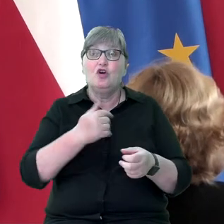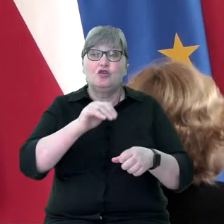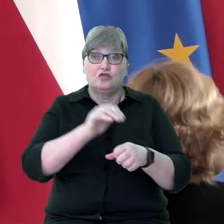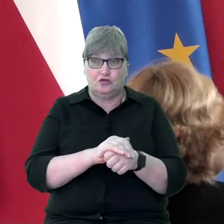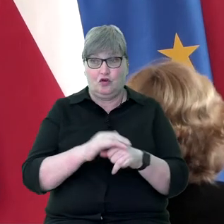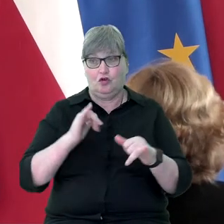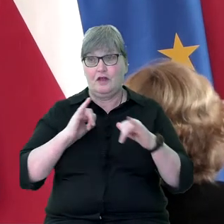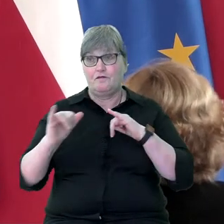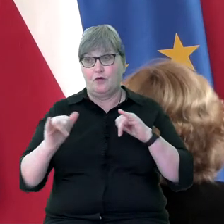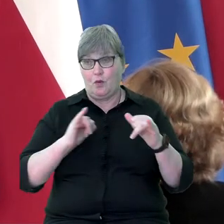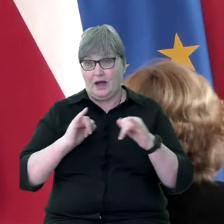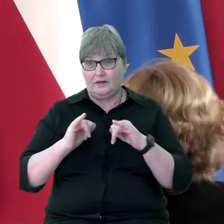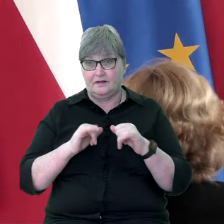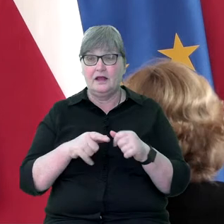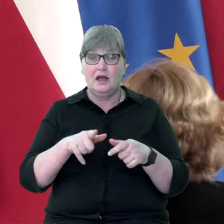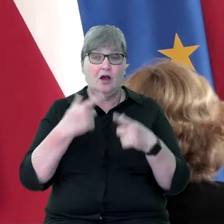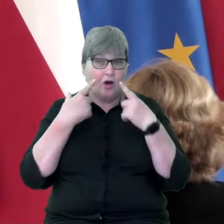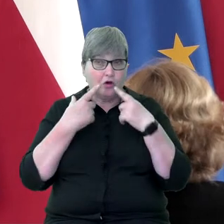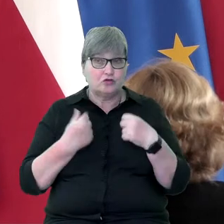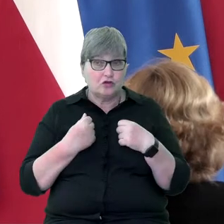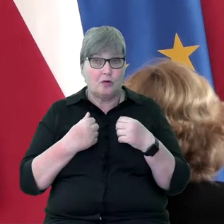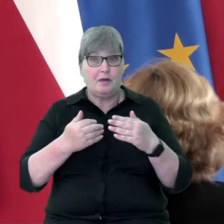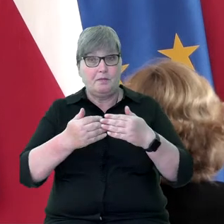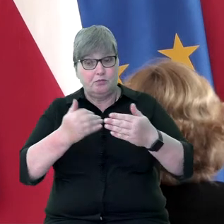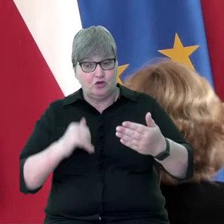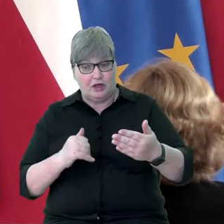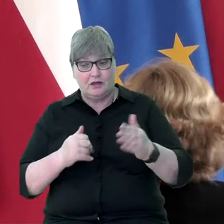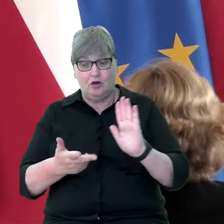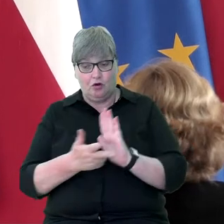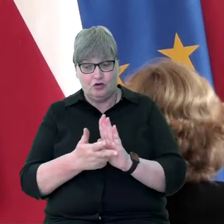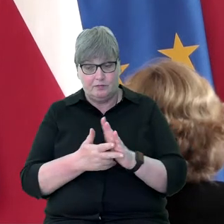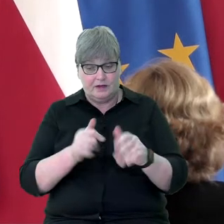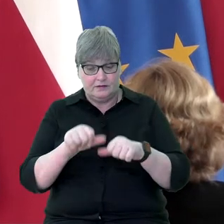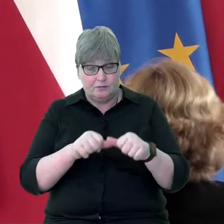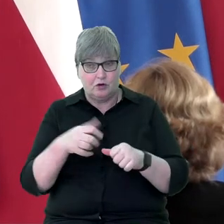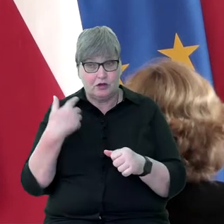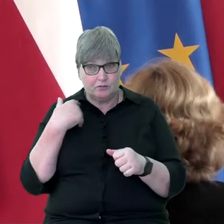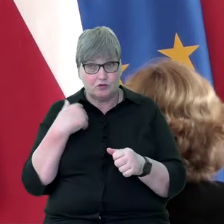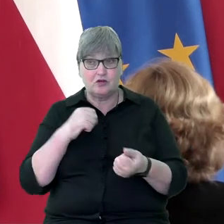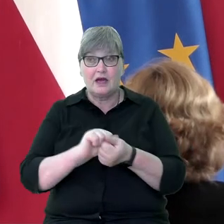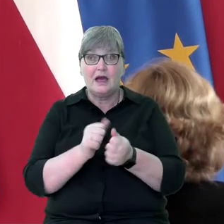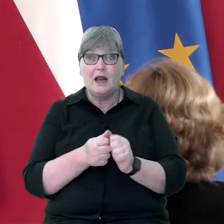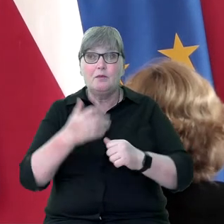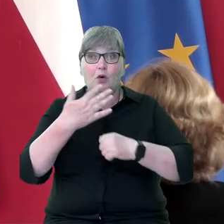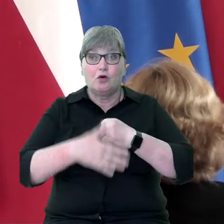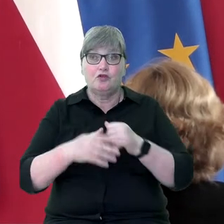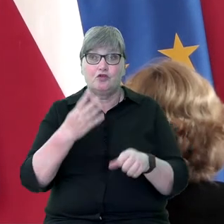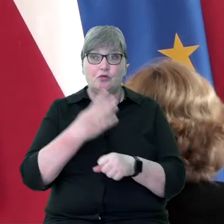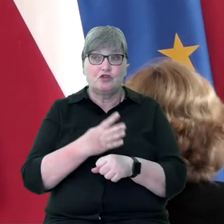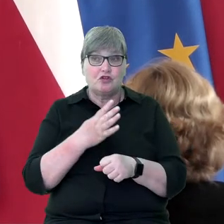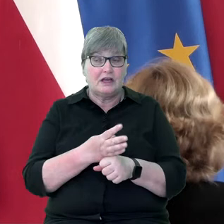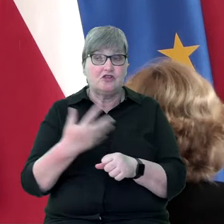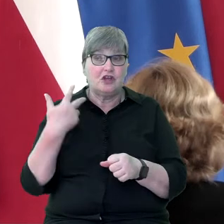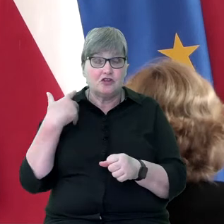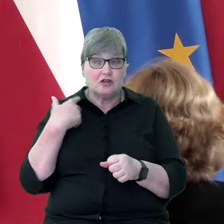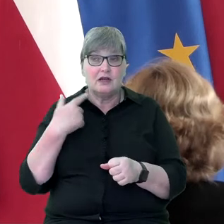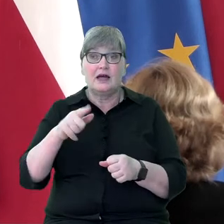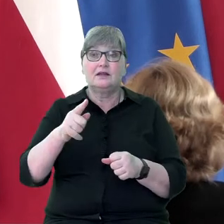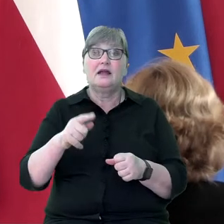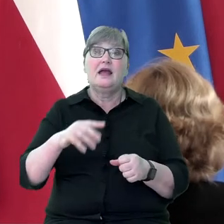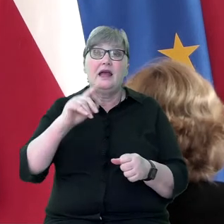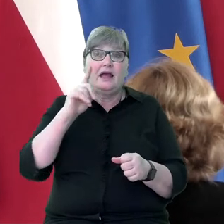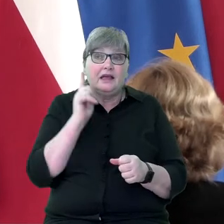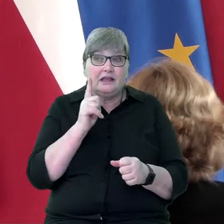albo ukończyły 40 lat, ale wcześniej nie pracowały w służbie cywilnej. Wówczas konieczna była taka zgoda.